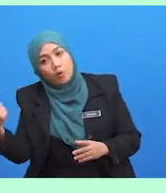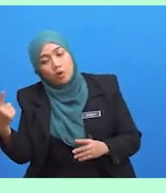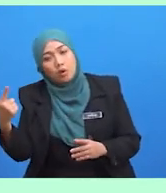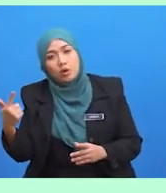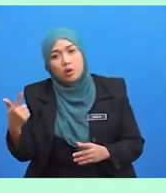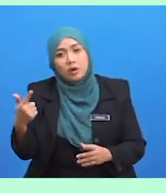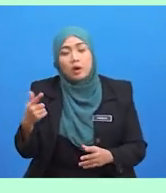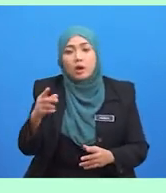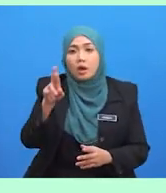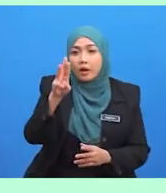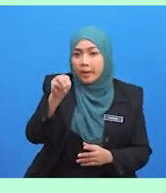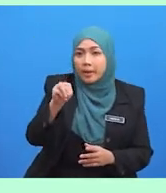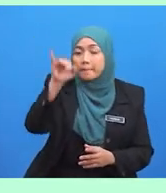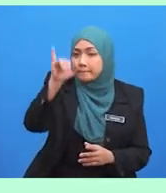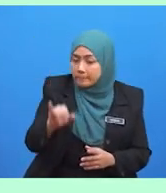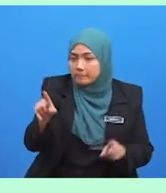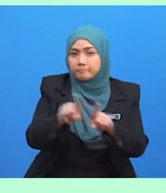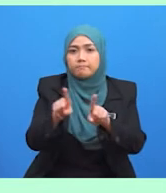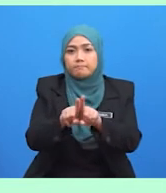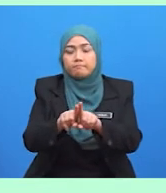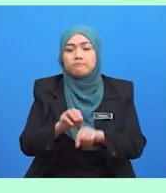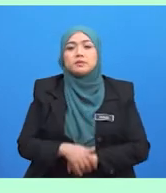Malaysia yang sama.